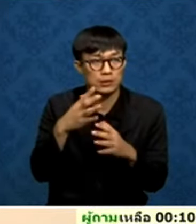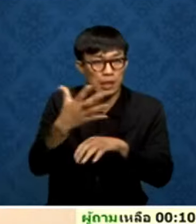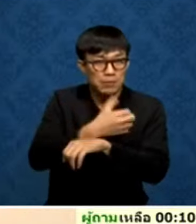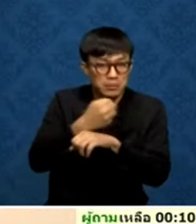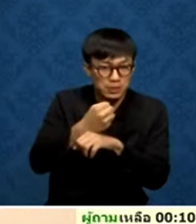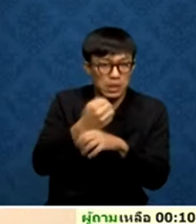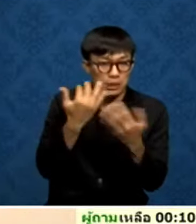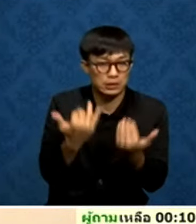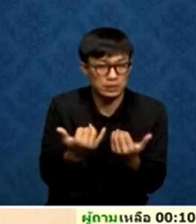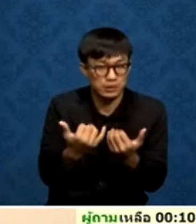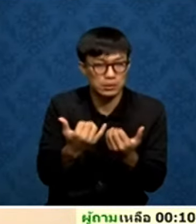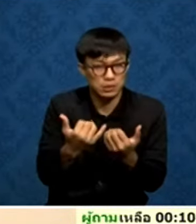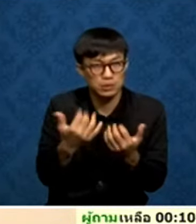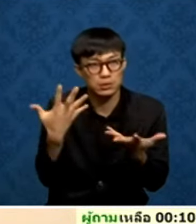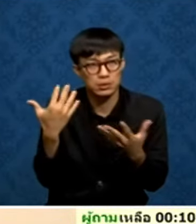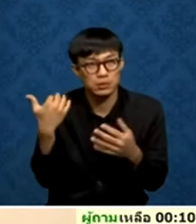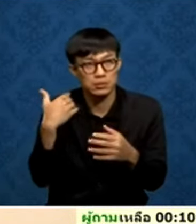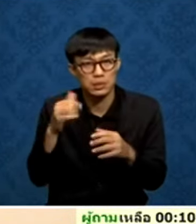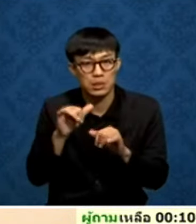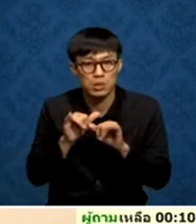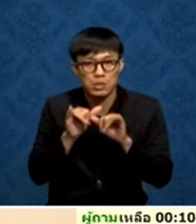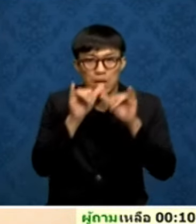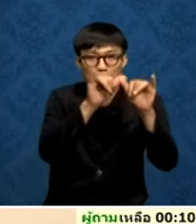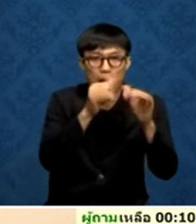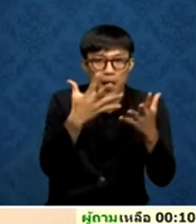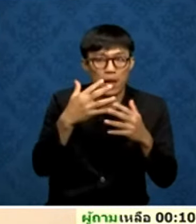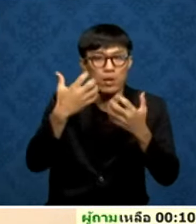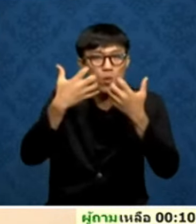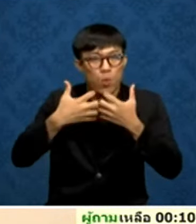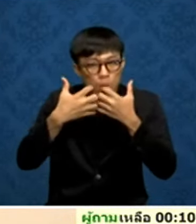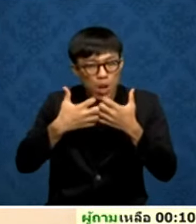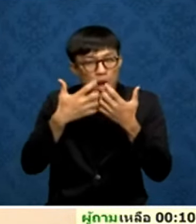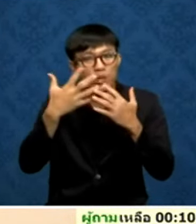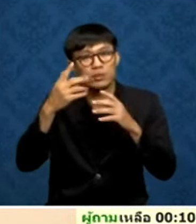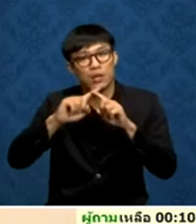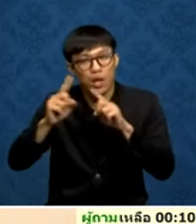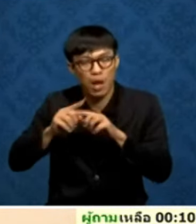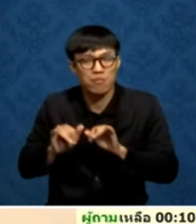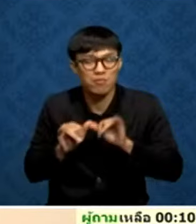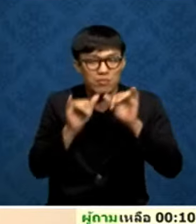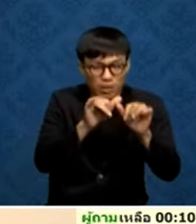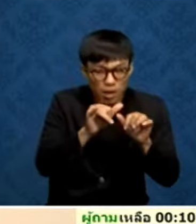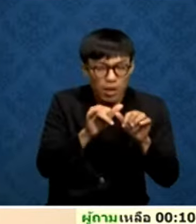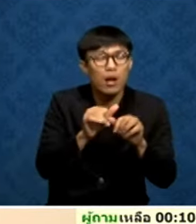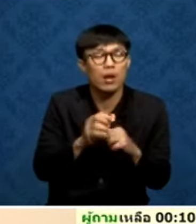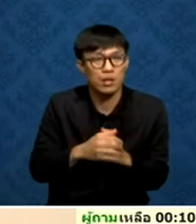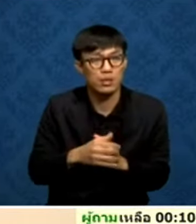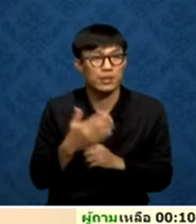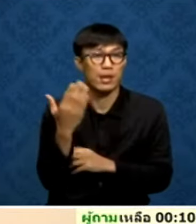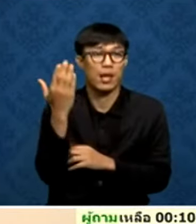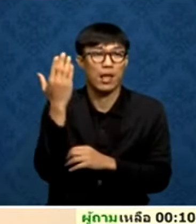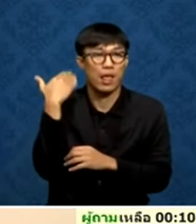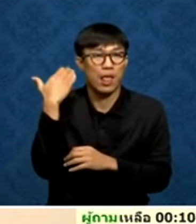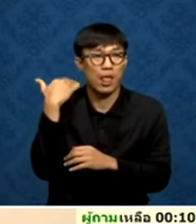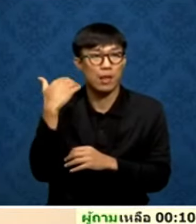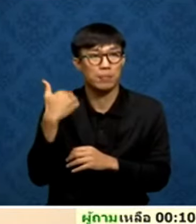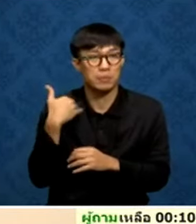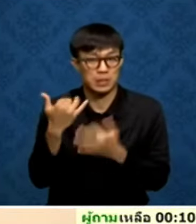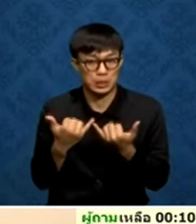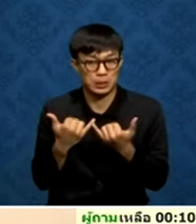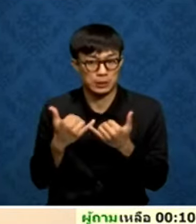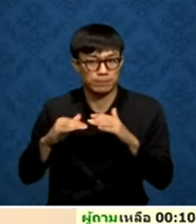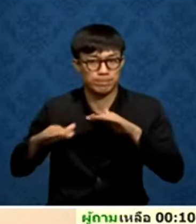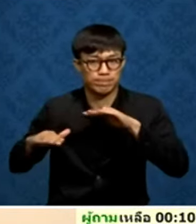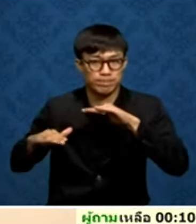ขึ้นในขณะนี้ต้องมีการย้ายฐานผลิตดังนั้นผมอยากจะเรียนว่าแพทเทิร์นแม้กระทั่งของเดิมก่อนที่เราจะมีคลื่นลูกใหม่เที่ย